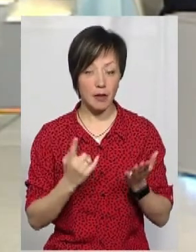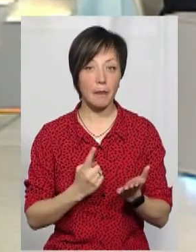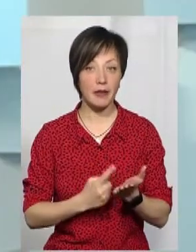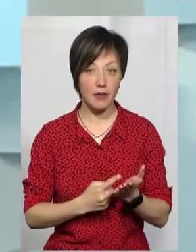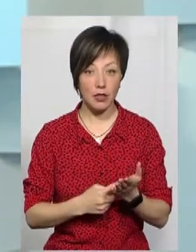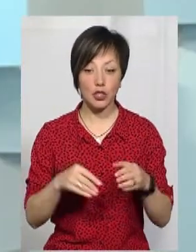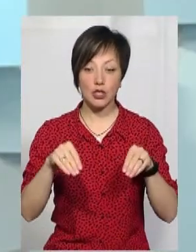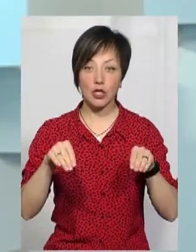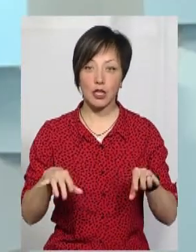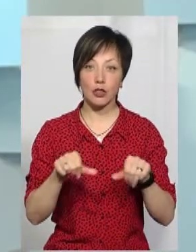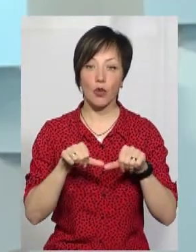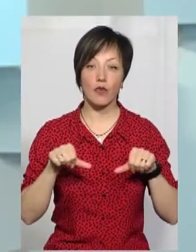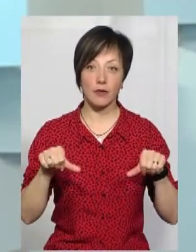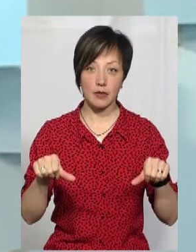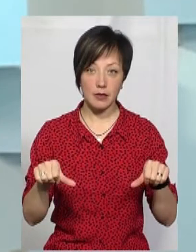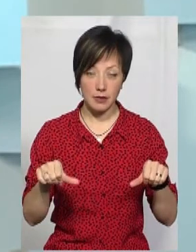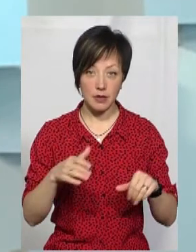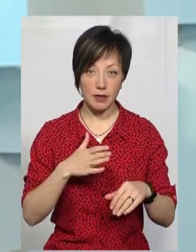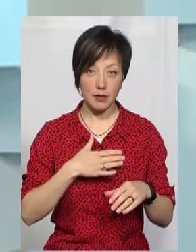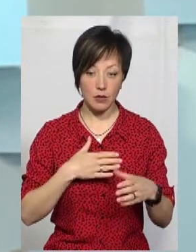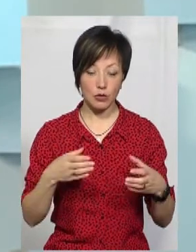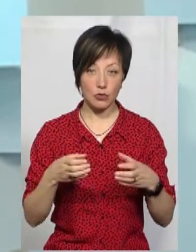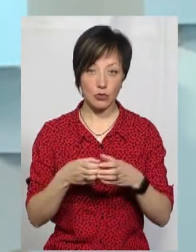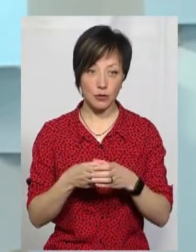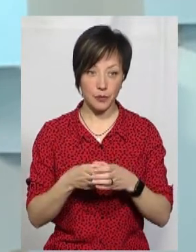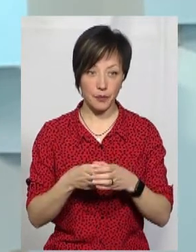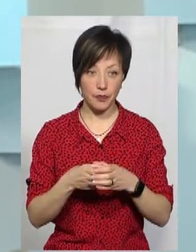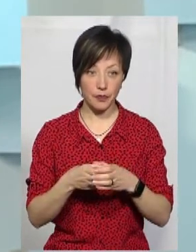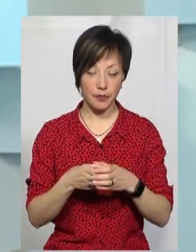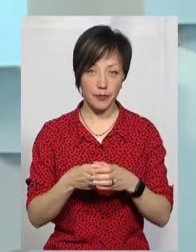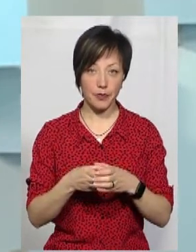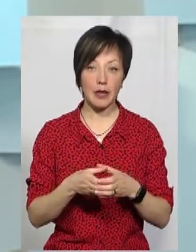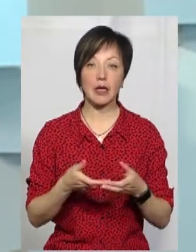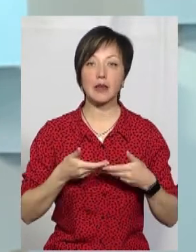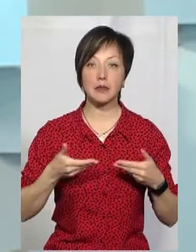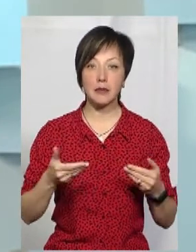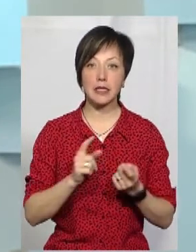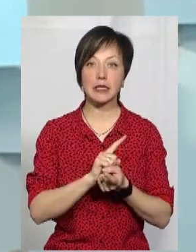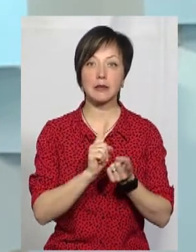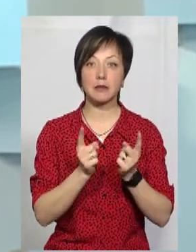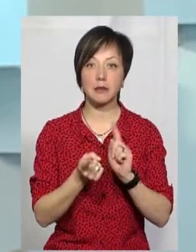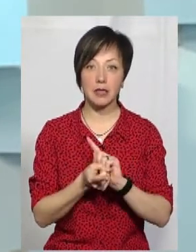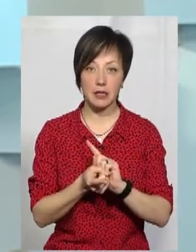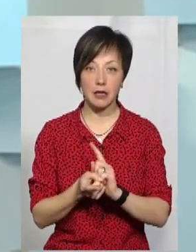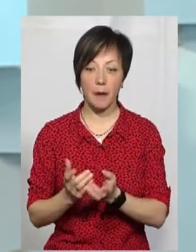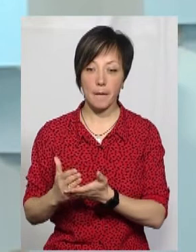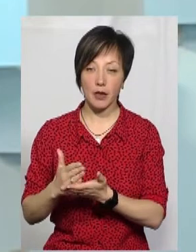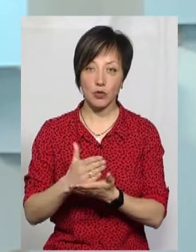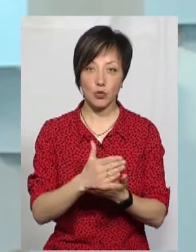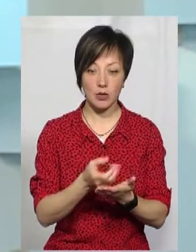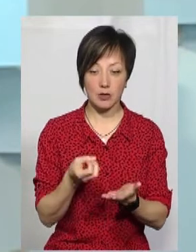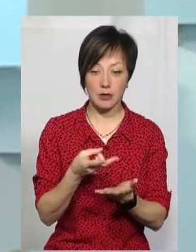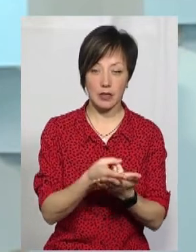підтвердиться, то за рішенням комісії з техногенно-екологічної безпеки надзвичайних ситуацій Хмельницької області ми змінимо маршрутизацію пацієнтів,